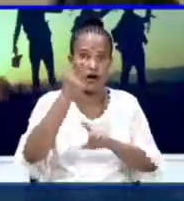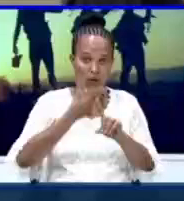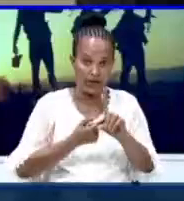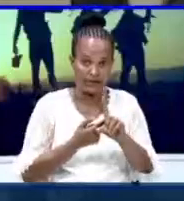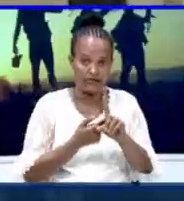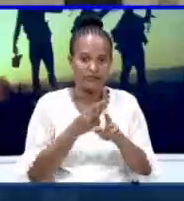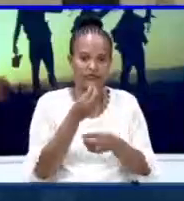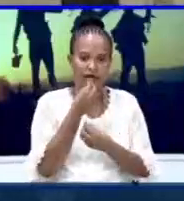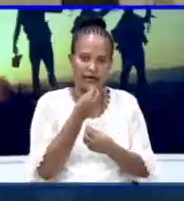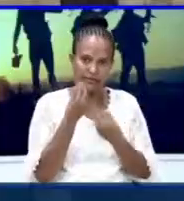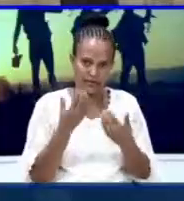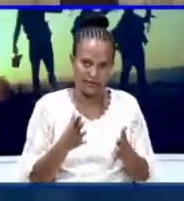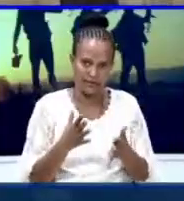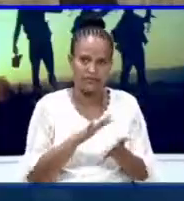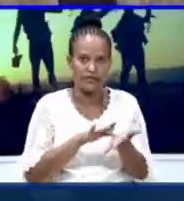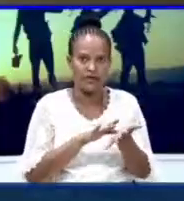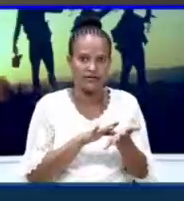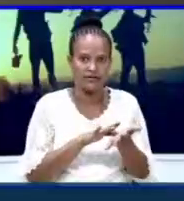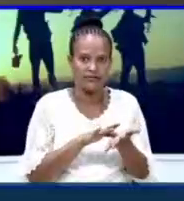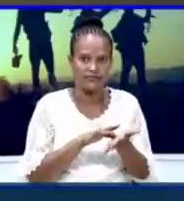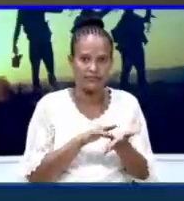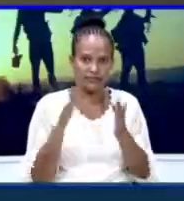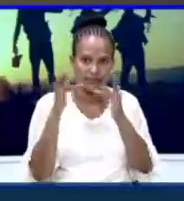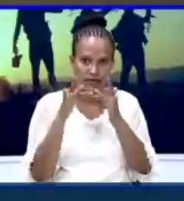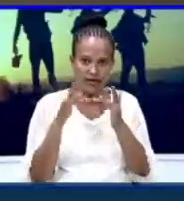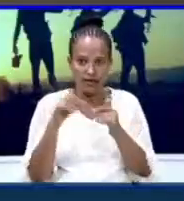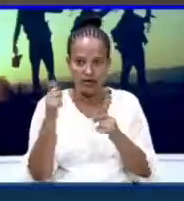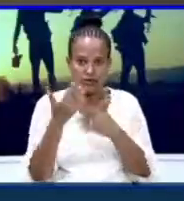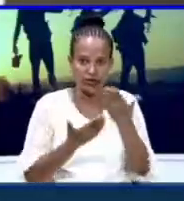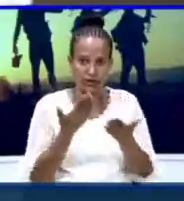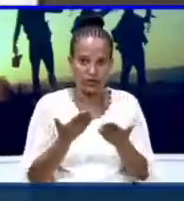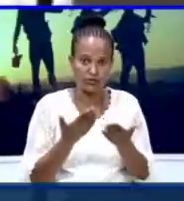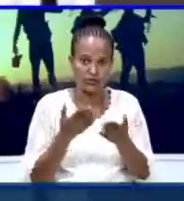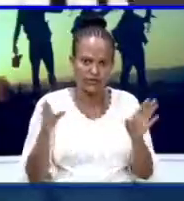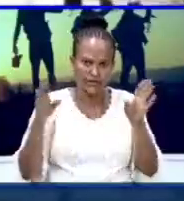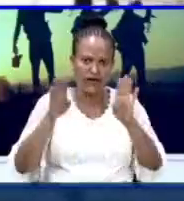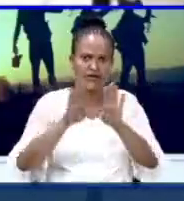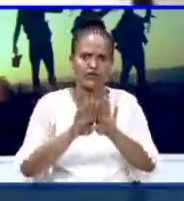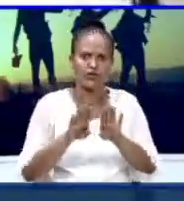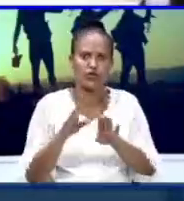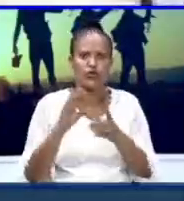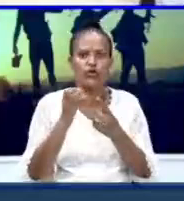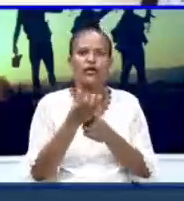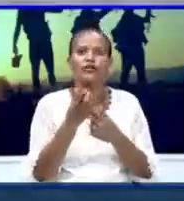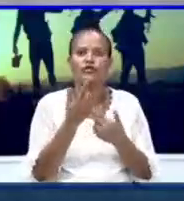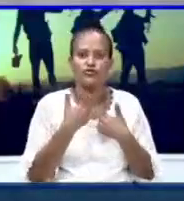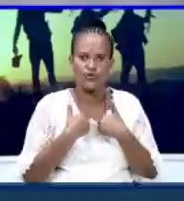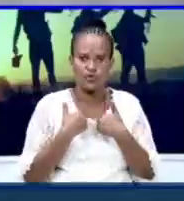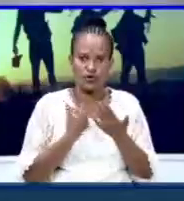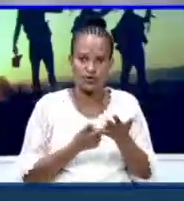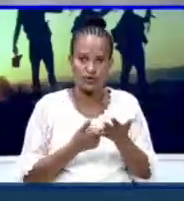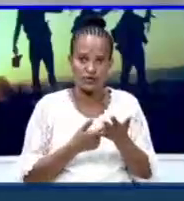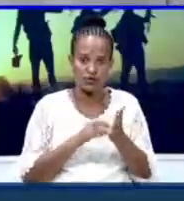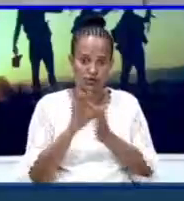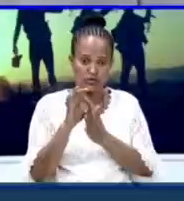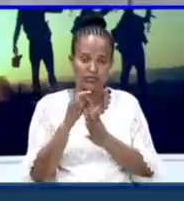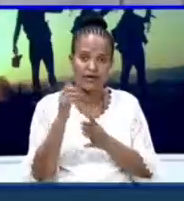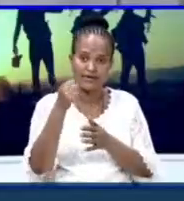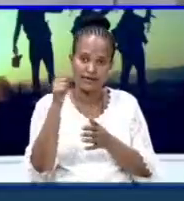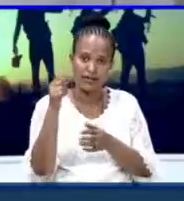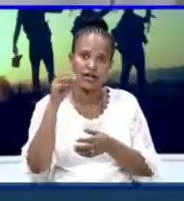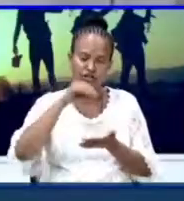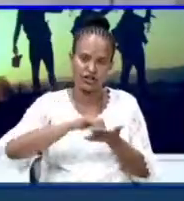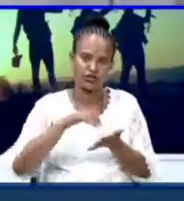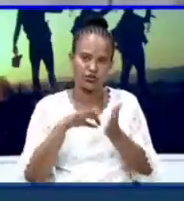ኣዋርሕ ሰኣን ምግቢ መድሓኒት ኢንተርኔትን ካልኦት ግልጋሎትን ዝተዓፀወሉ ኩነታት እዩ ዘሎ። እዚ ቁጥሪ እዚ ብ10ታት